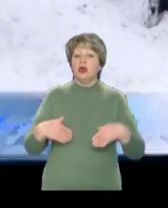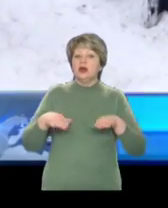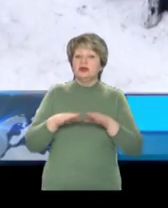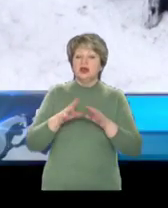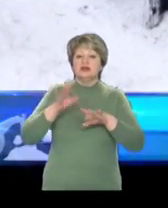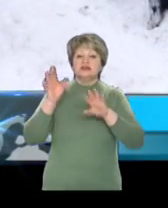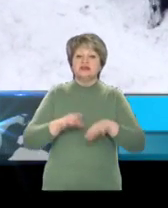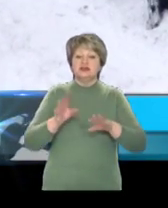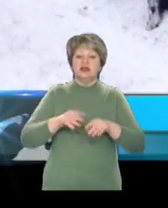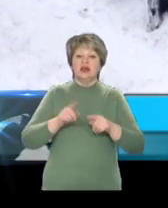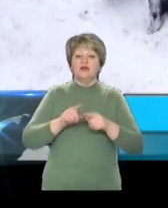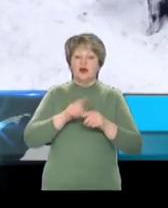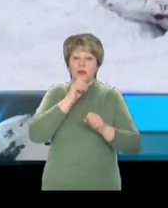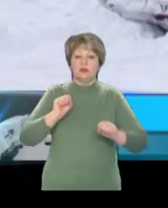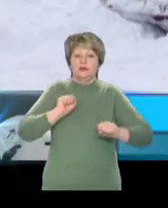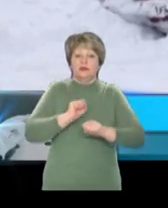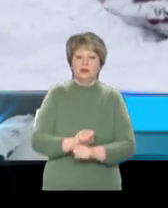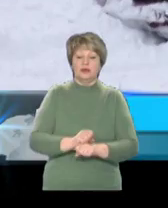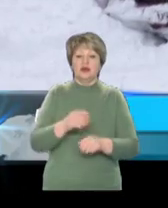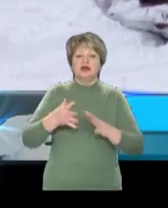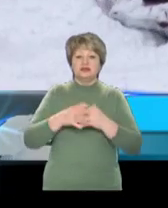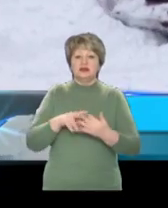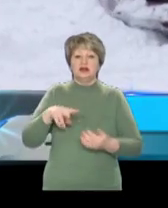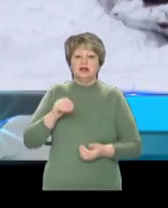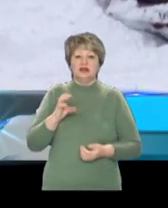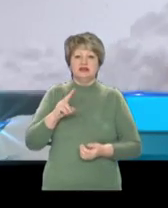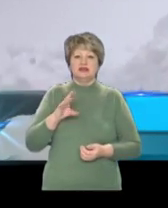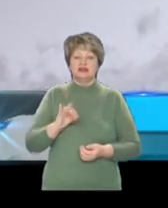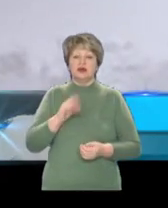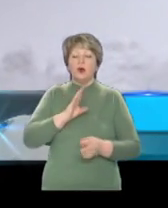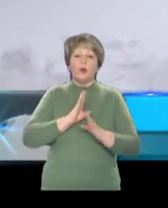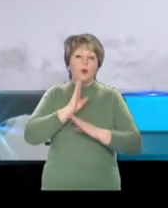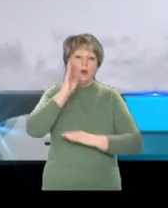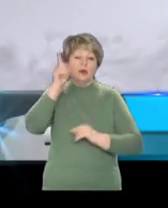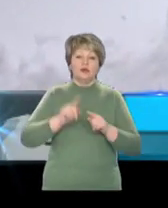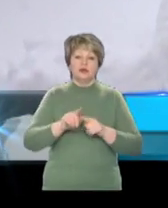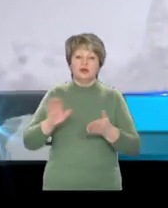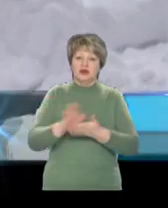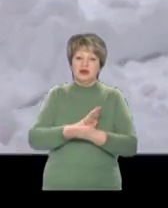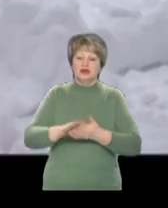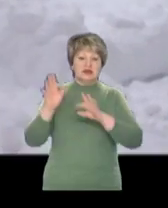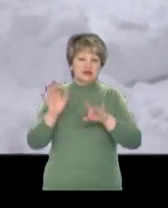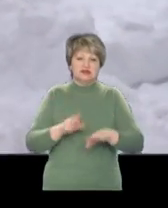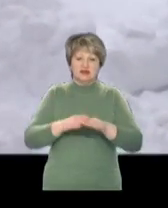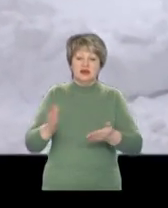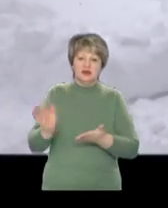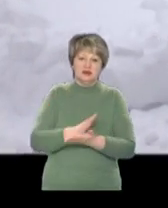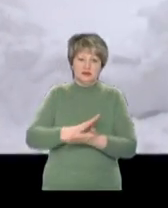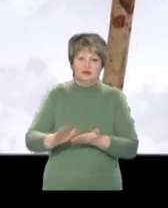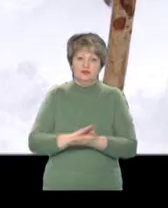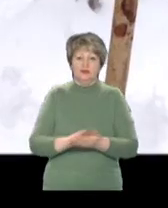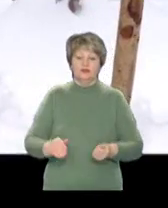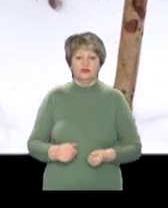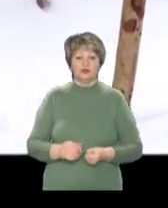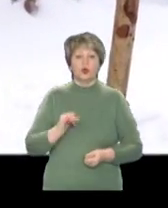Так, зі снігової пастки черкащани вивільняли машину в селі Леськи. Місцевий житель пан Микола від ранку порається у дворі, відкидає сніг. Чи чистили